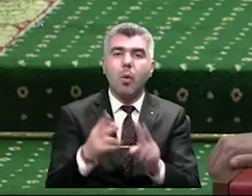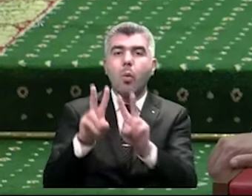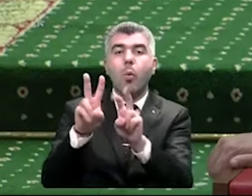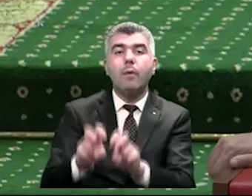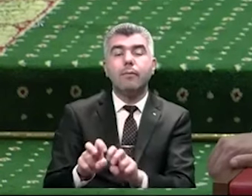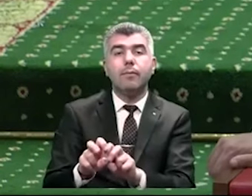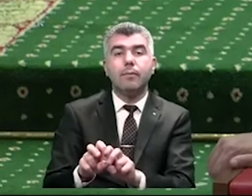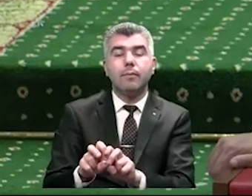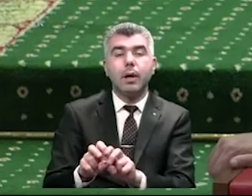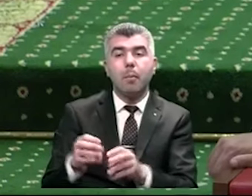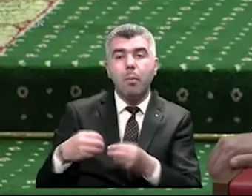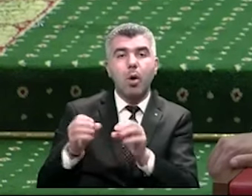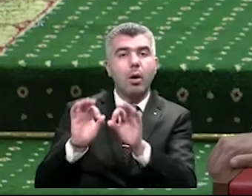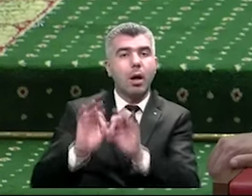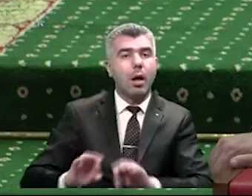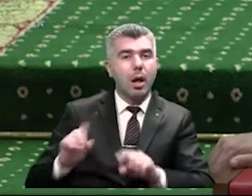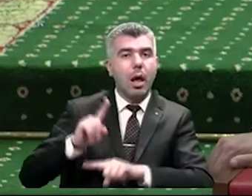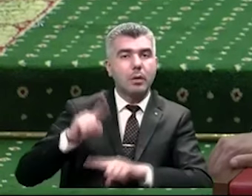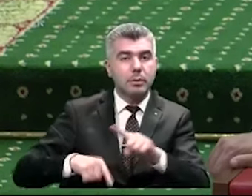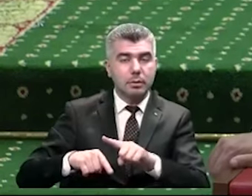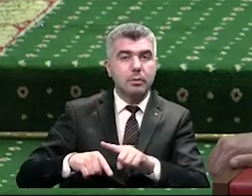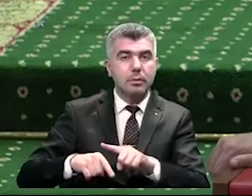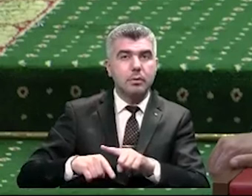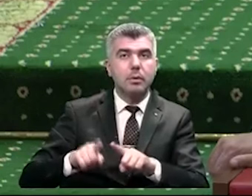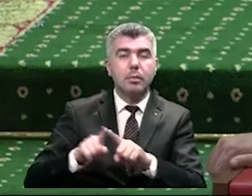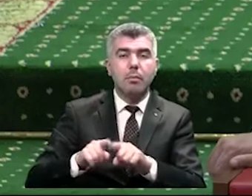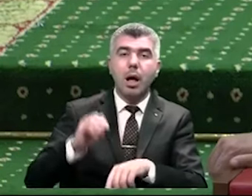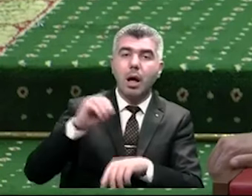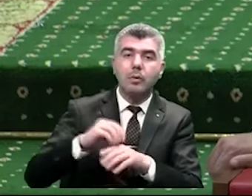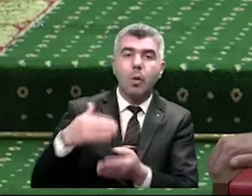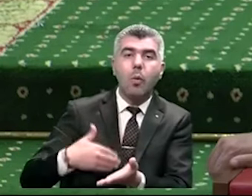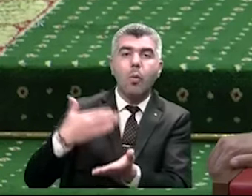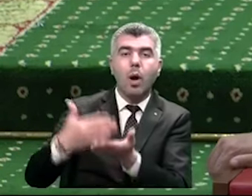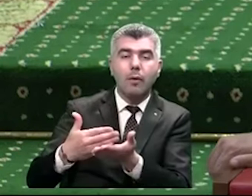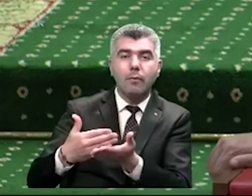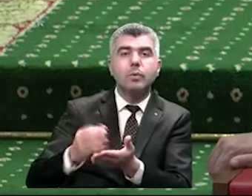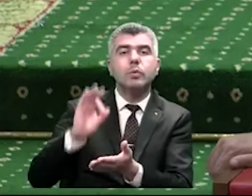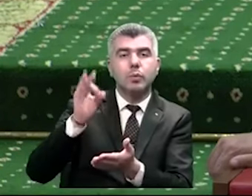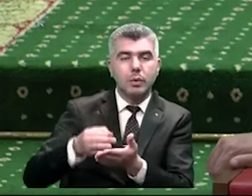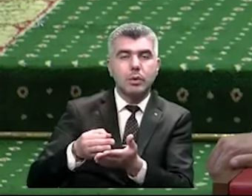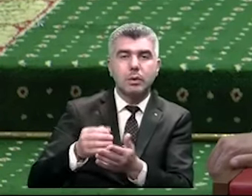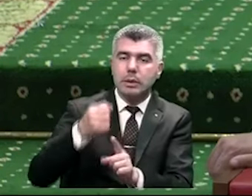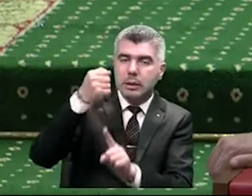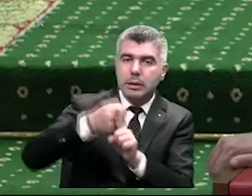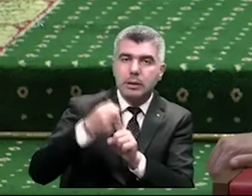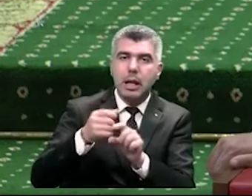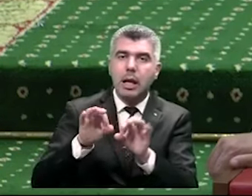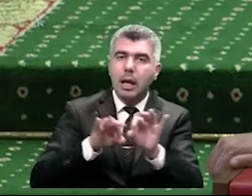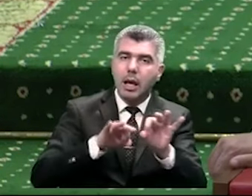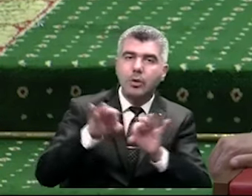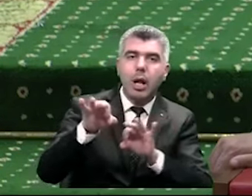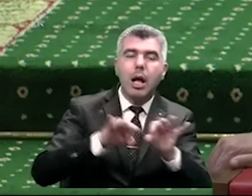التنفيذ الامر الذي دفع الوكاله الى التماس رفع ايقاف التنفيذ والسمح لها باستكمال اجراءات البيع